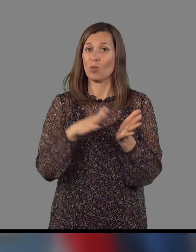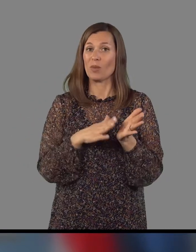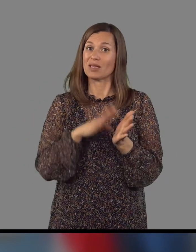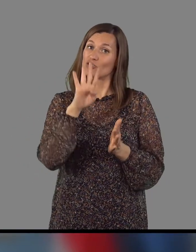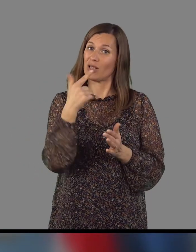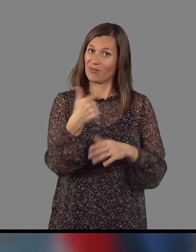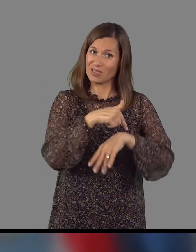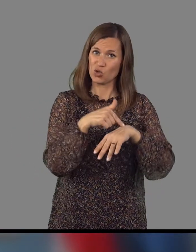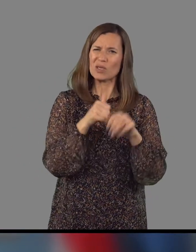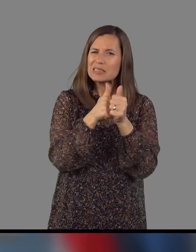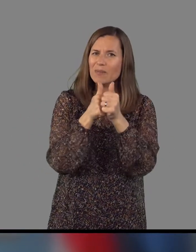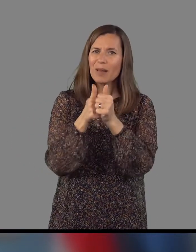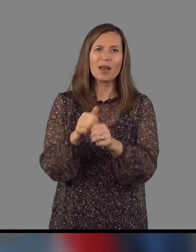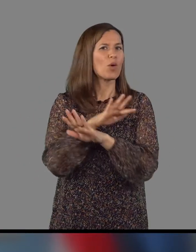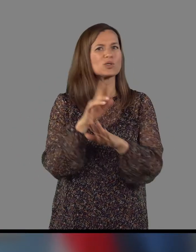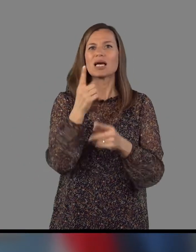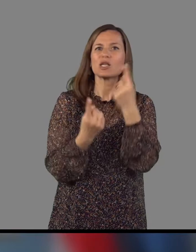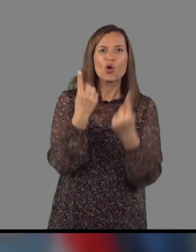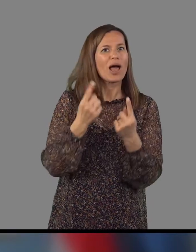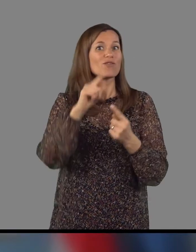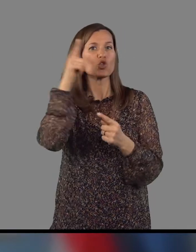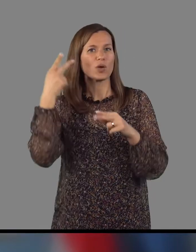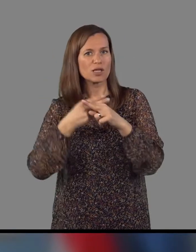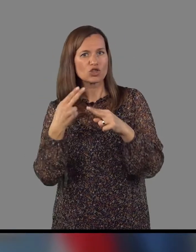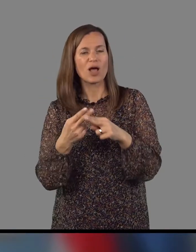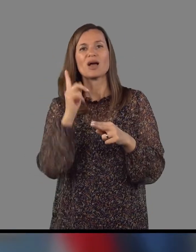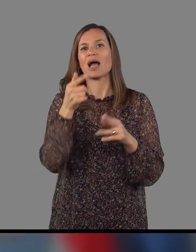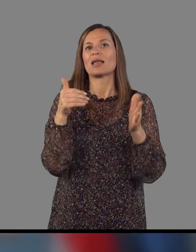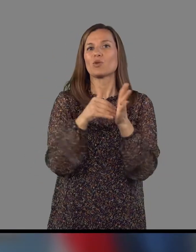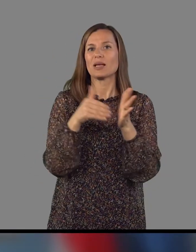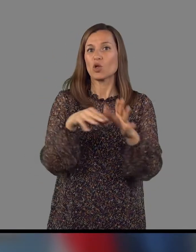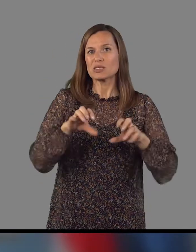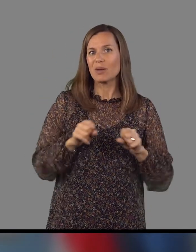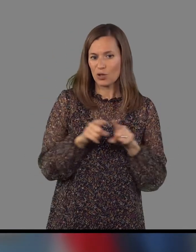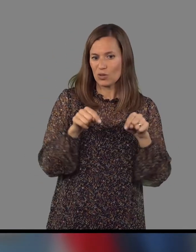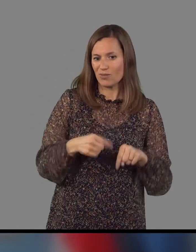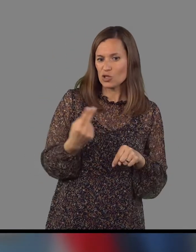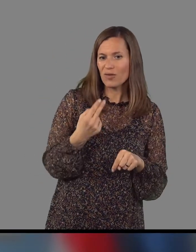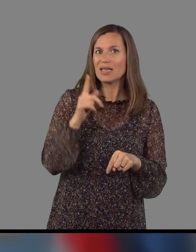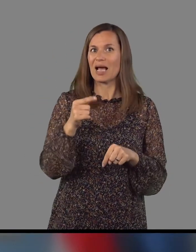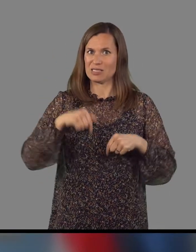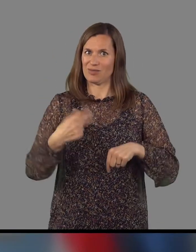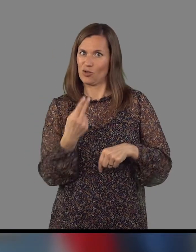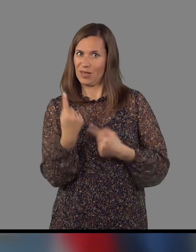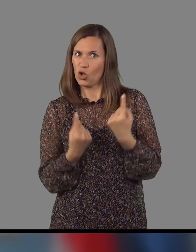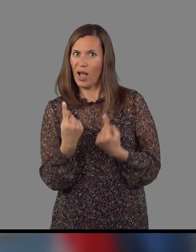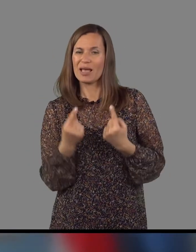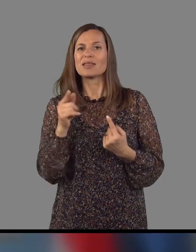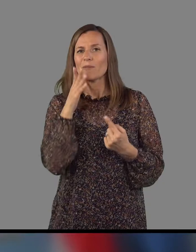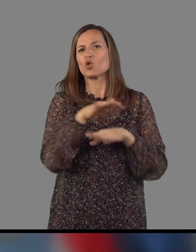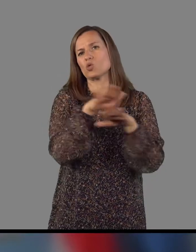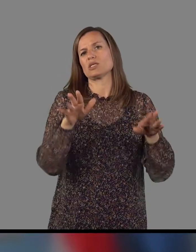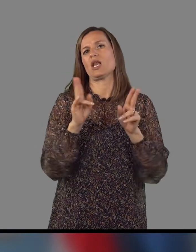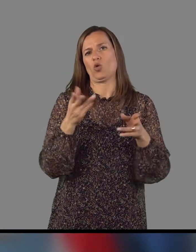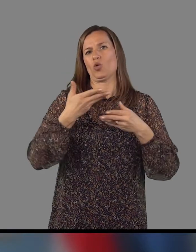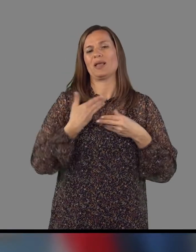pomeni, da 24 ur spremljamo vse, kar se dogaja v drugih državah, kar je potrebno sprejeti tudi pri nas, kaj se pri nas zgodi, in tam bojo vsi lahko